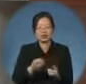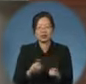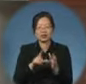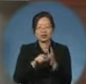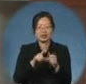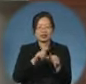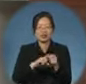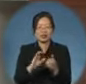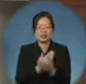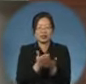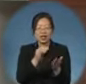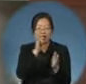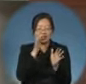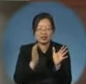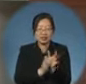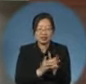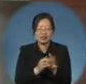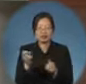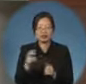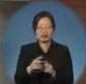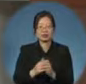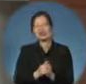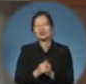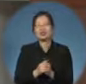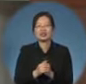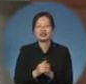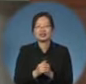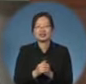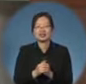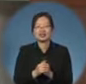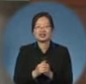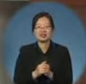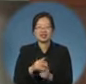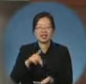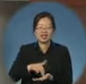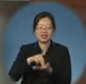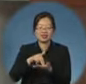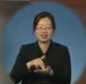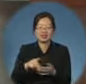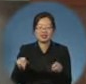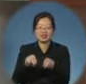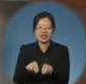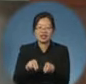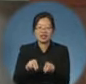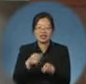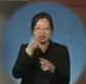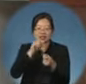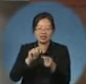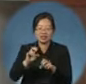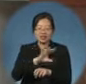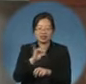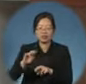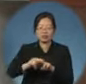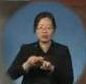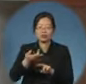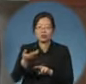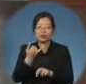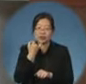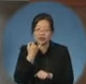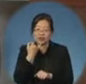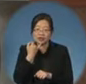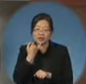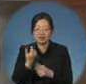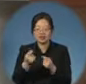떡을 둘리 붐 그리고 자기 엘레베이터를 타는 아이 하고는 신에서 뭐 저는 가끔 선물도 줘도 된다고 생각